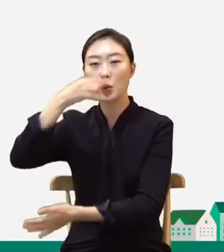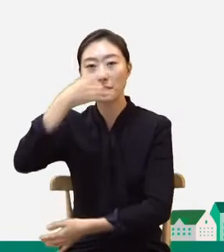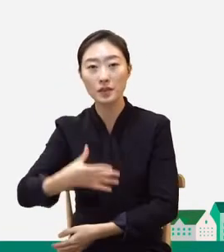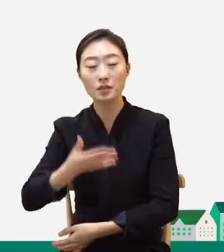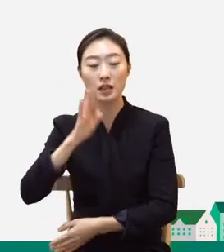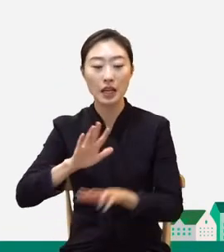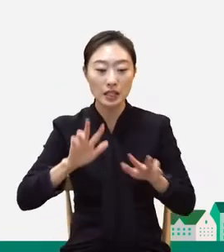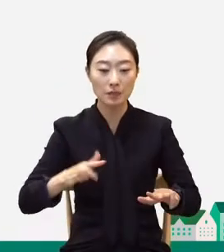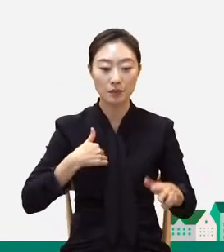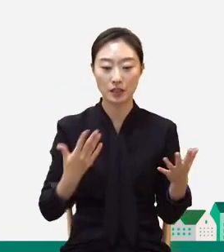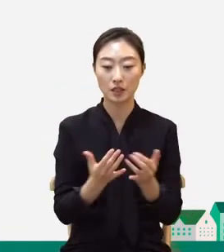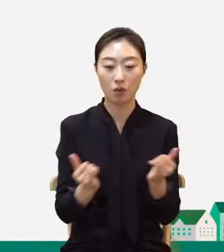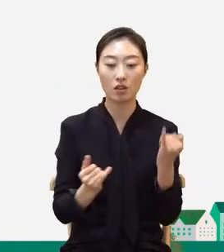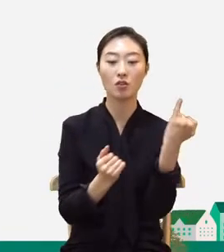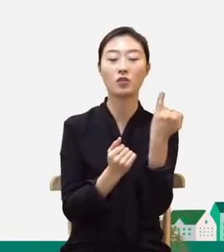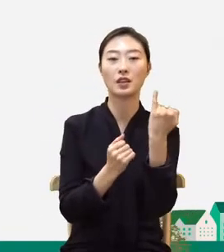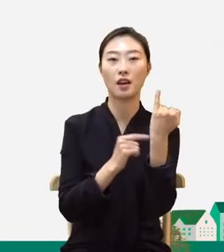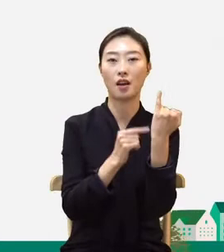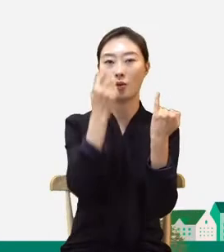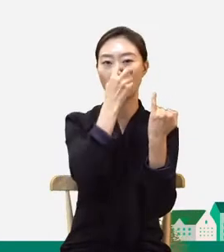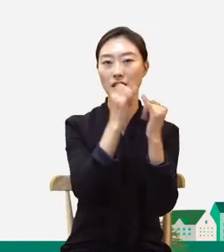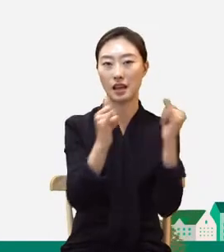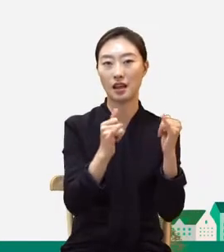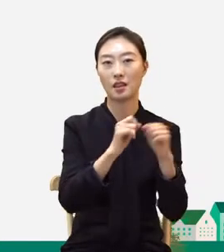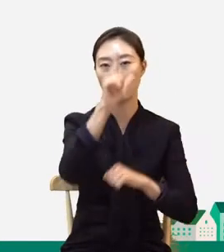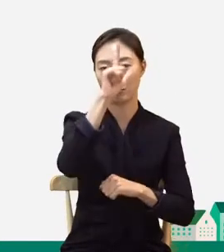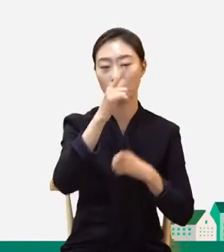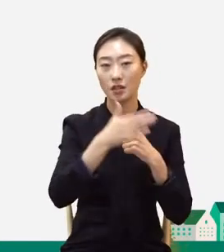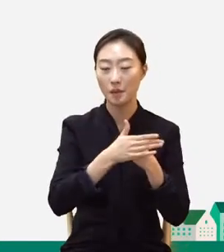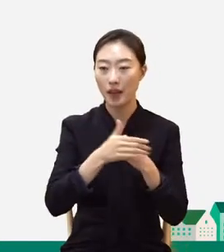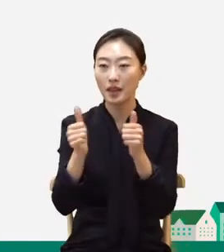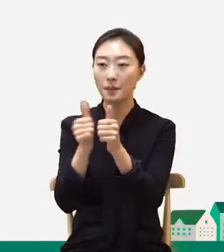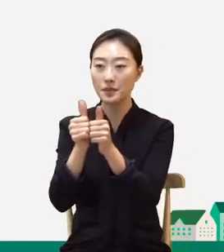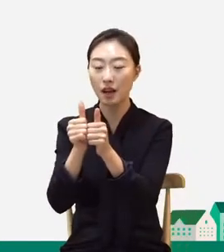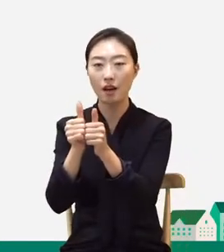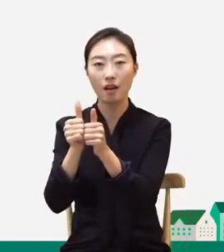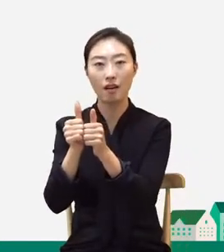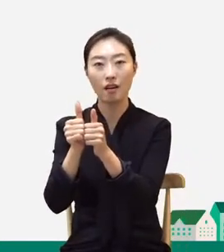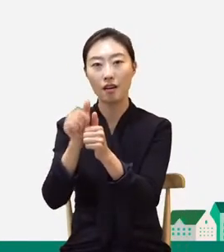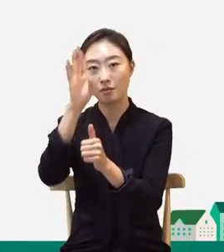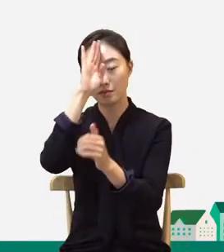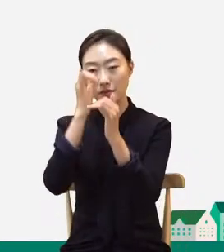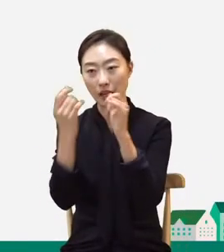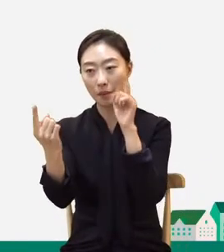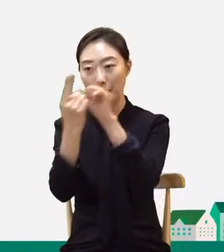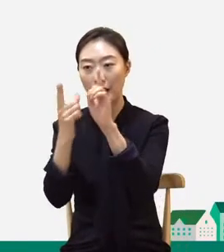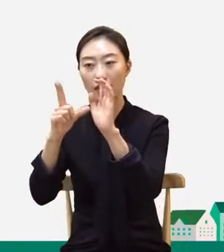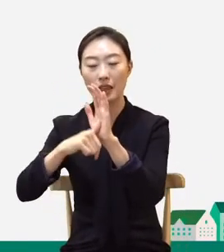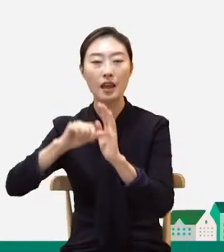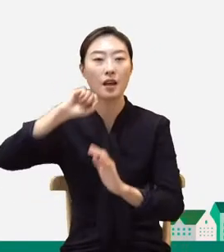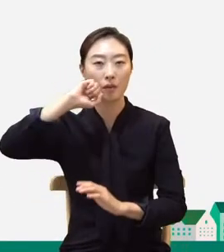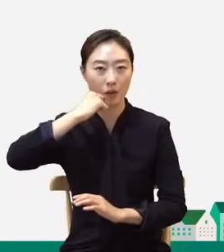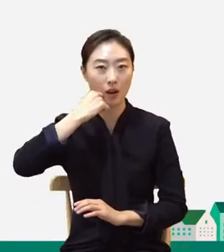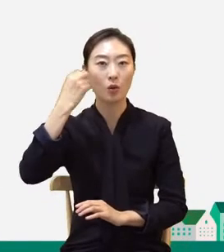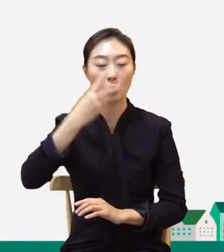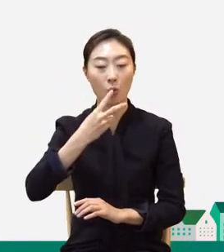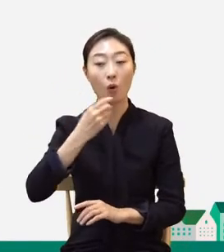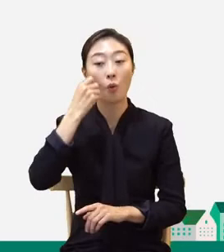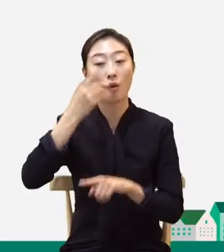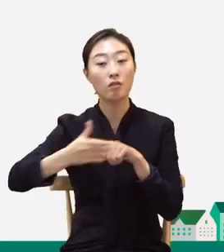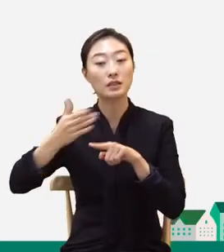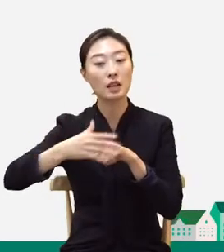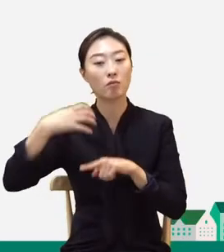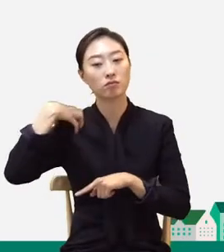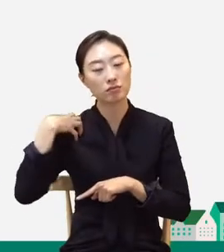있어서 이런 상황에서 어려움이 있었고요. 또 임대료에 대한 부담을 호소하는 대상자분들이 계셨습니다.